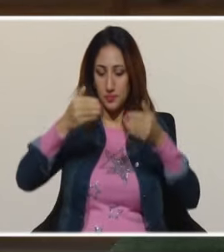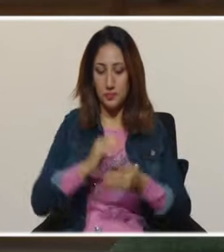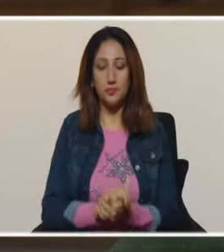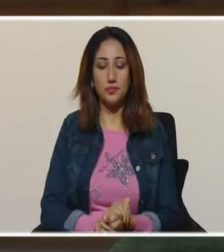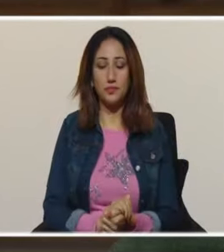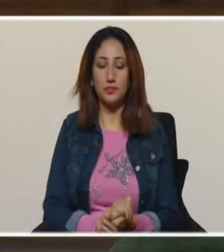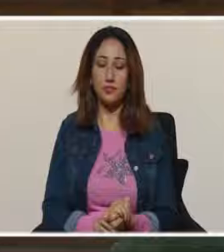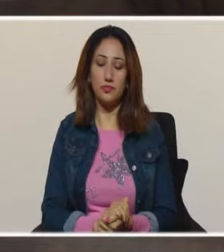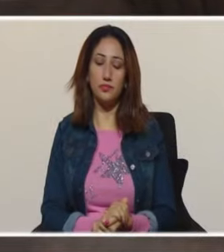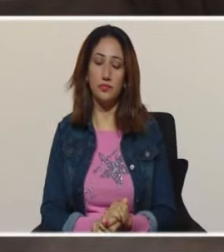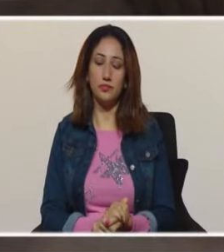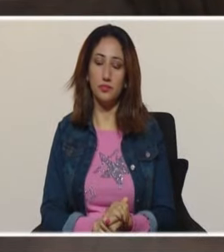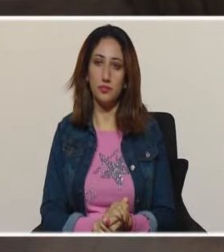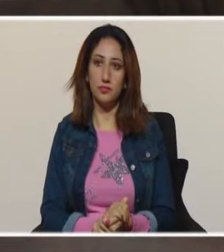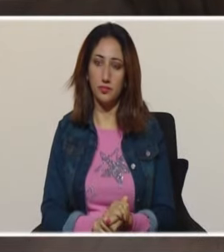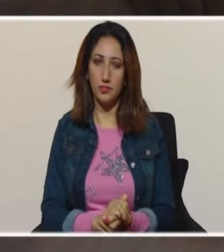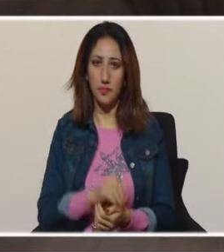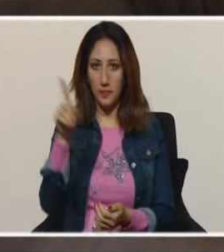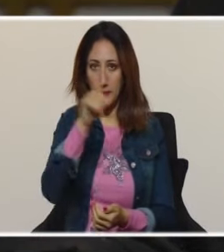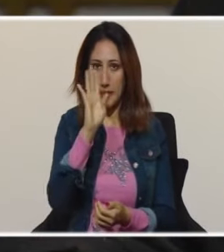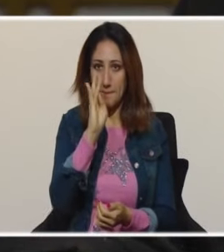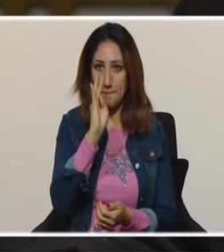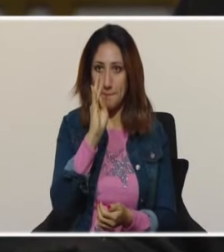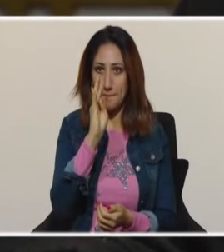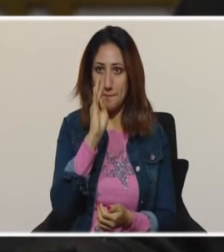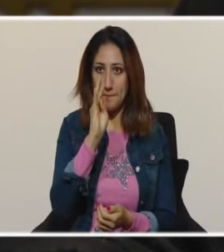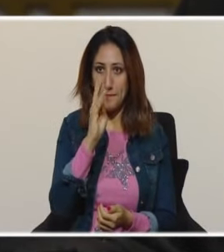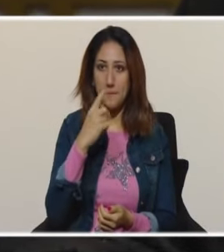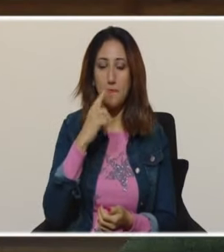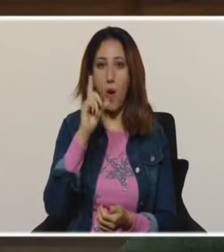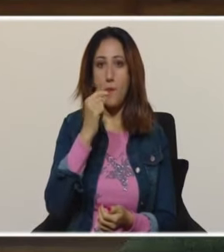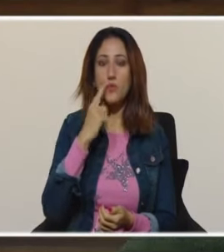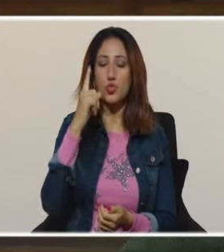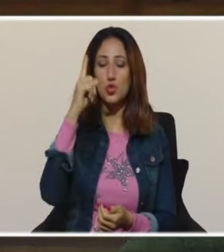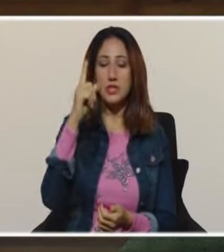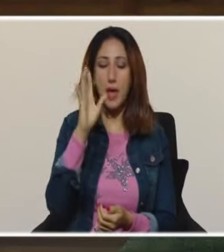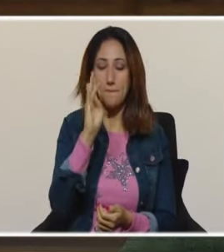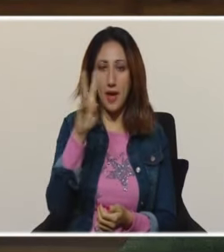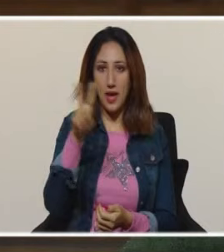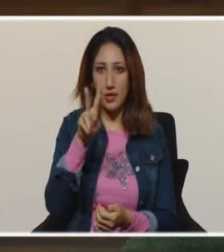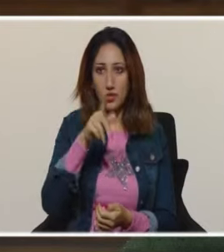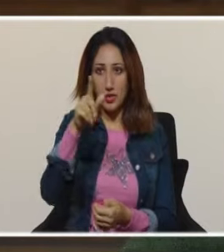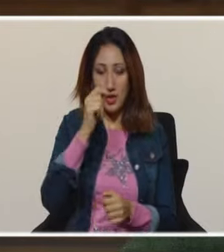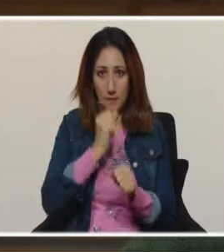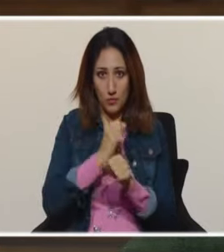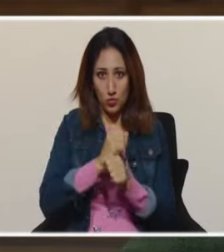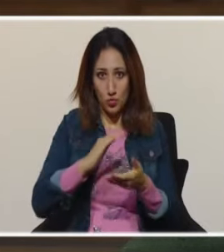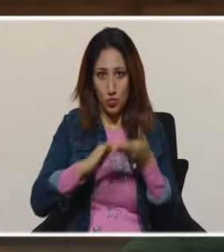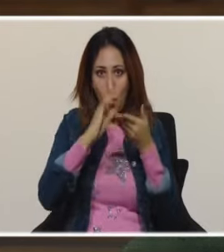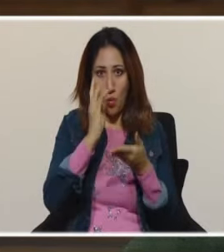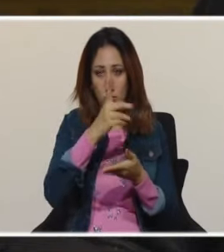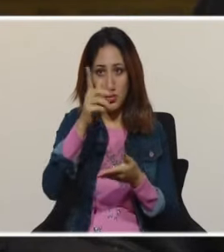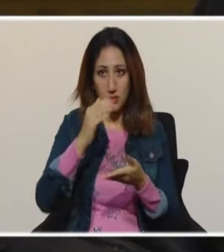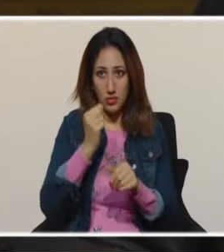مدام ايمان، بقالكم قد ايه متجوزين؟ بقالنا 14 سنه. ما فكرتيش تساعدي جوزك في المعيشة بعد ظروفه اللي